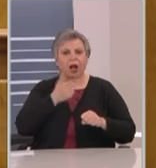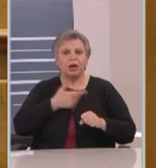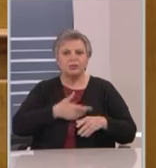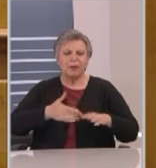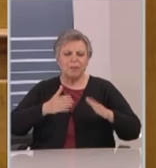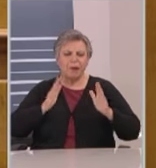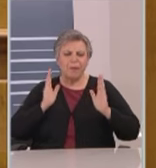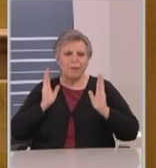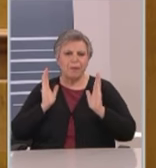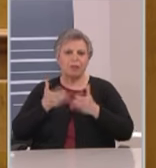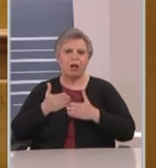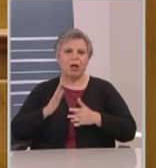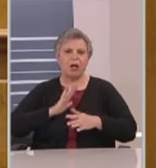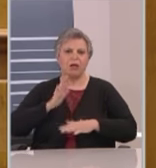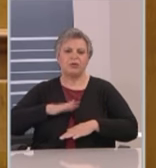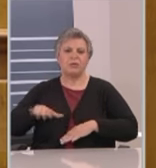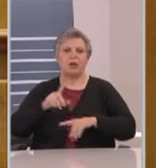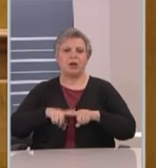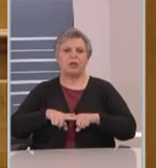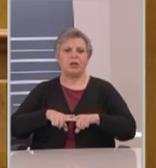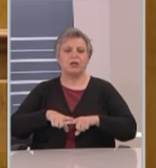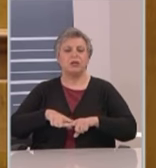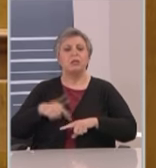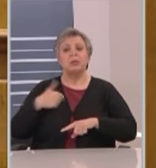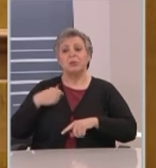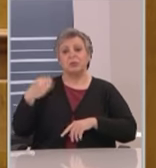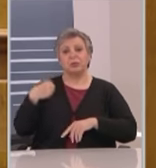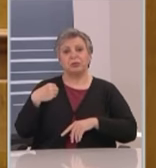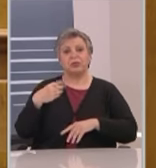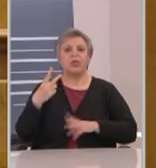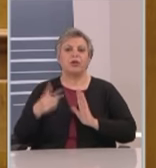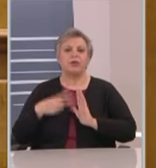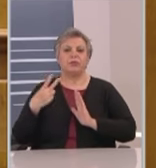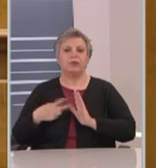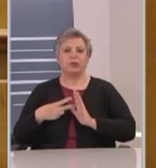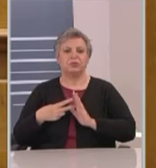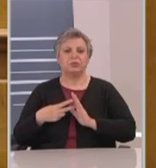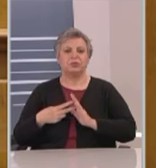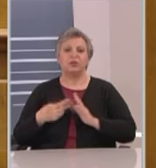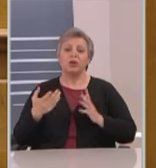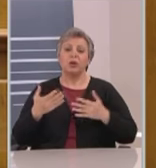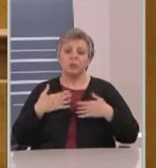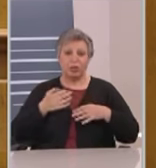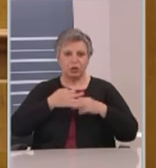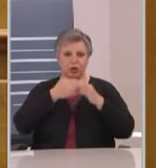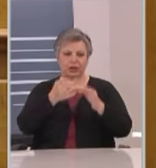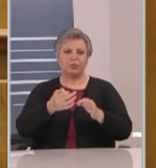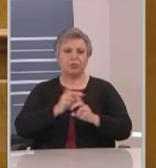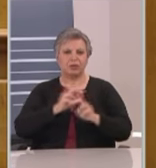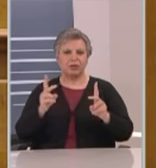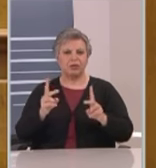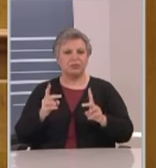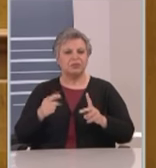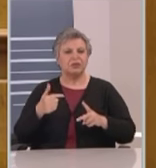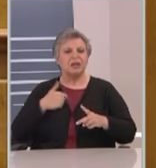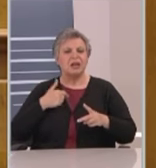να καταστήσω σαφές. Δεν μας αφορά το αν, όπως λέτε, με βάση